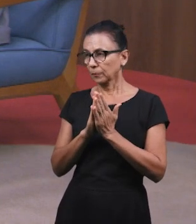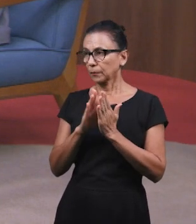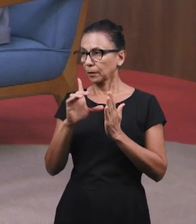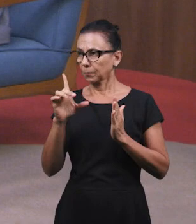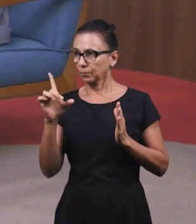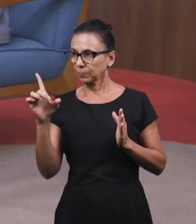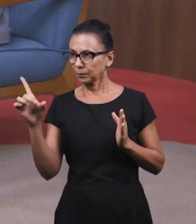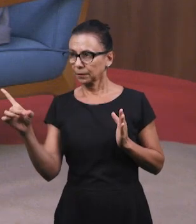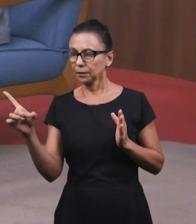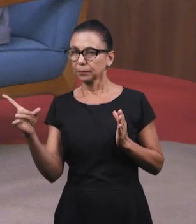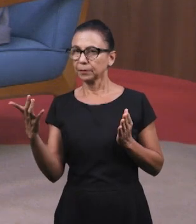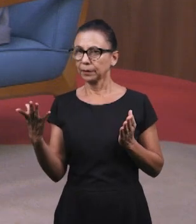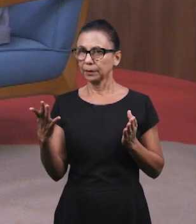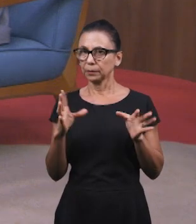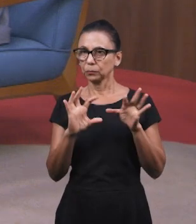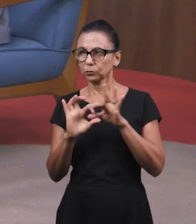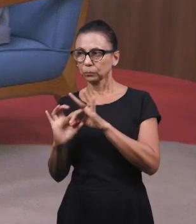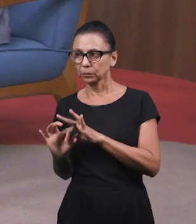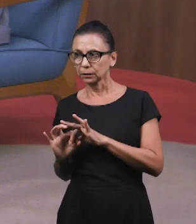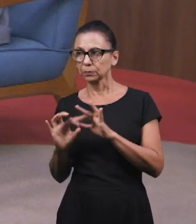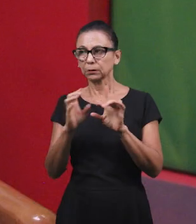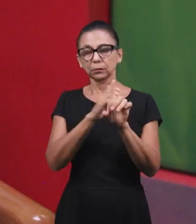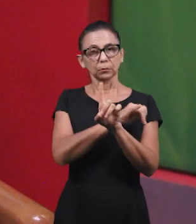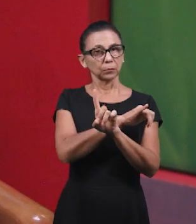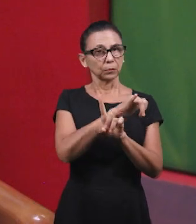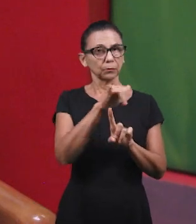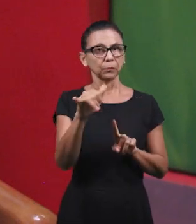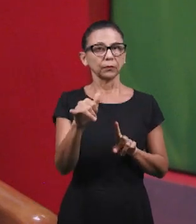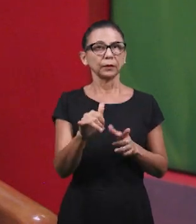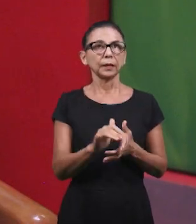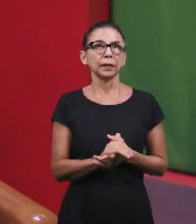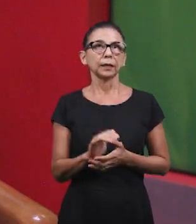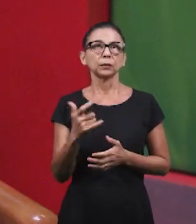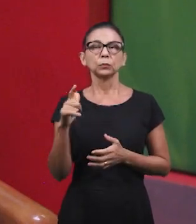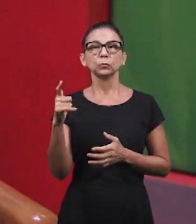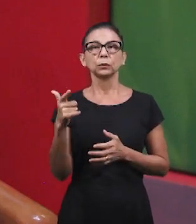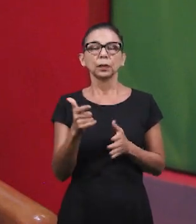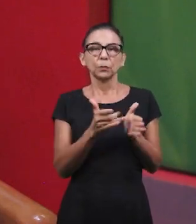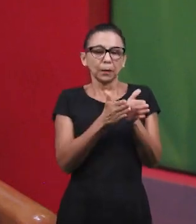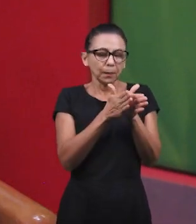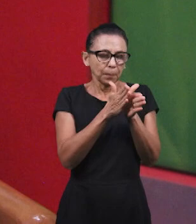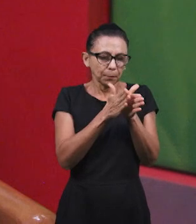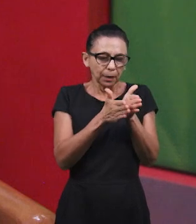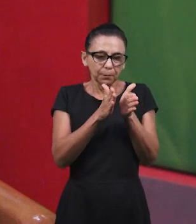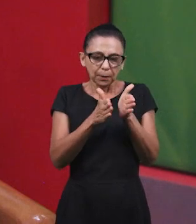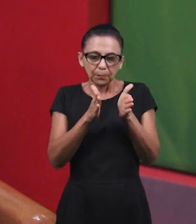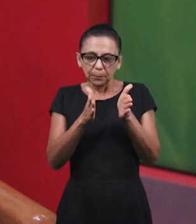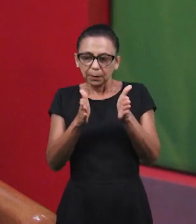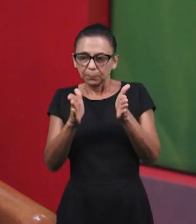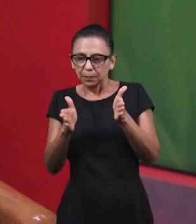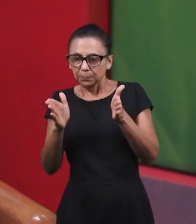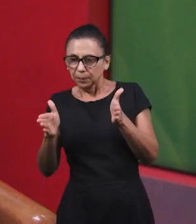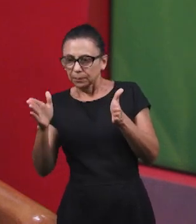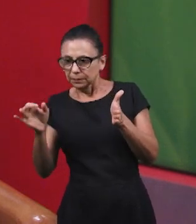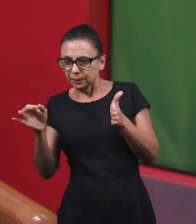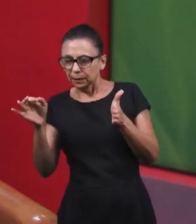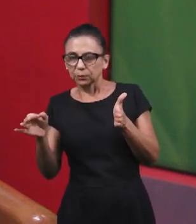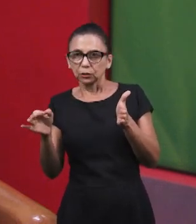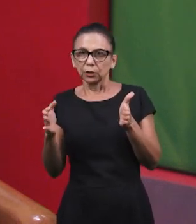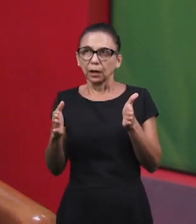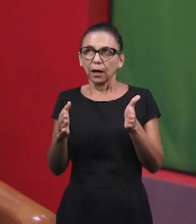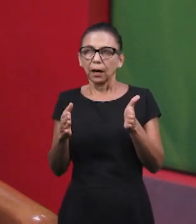prophétique, elle n'a pas une chronologie exacte. Donc, la bataille après la victoire sur